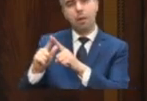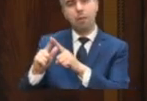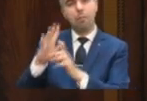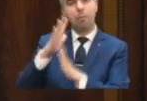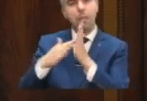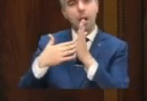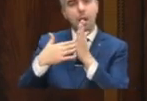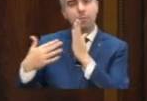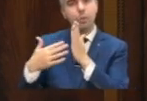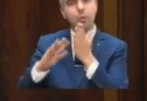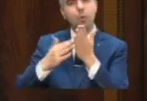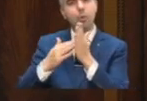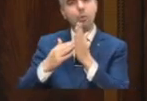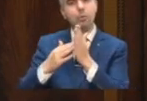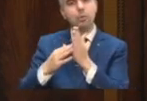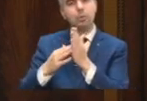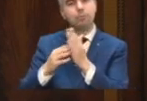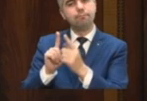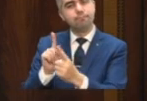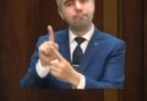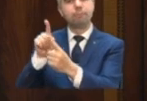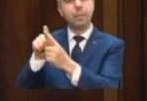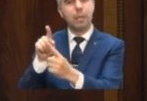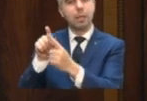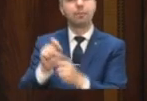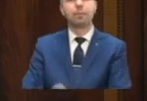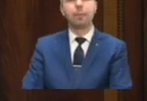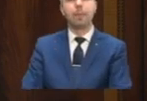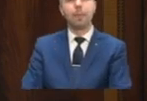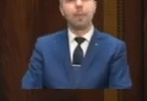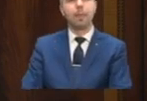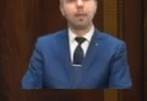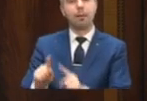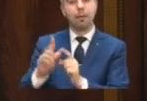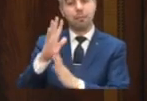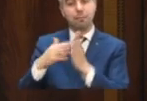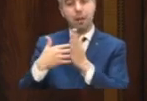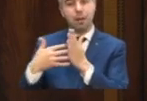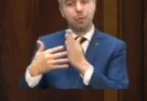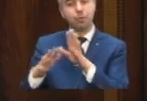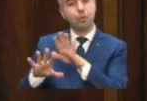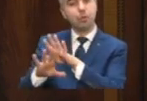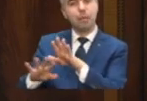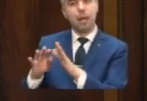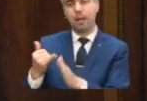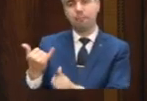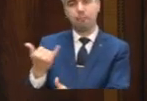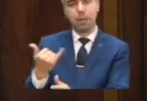الأوراش التي تشرف عليها. كما تعرفوا الأوراش هي أوراش اجتماعية بالدرجة الأولى.